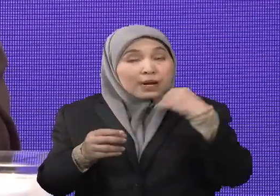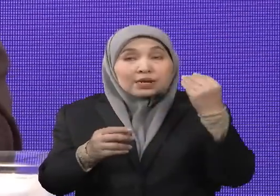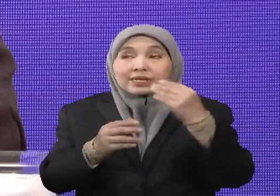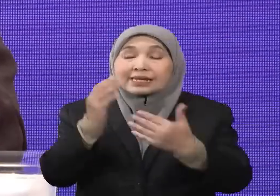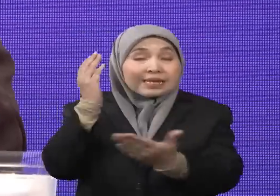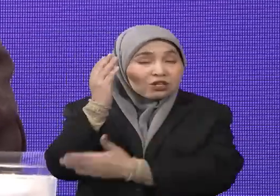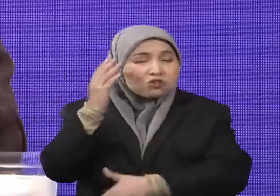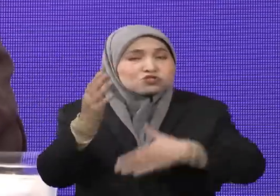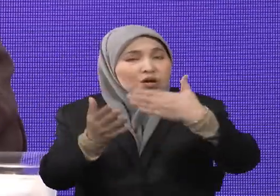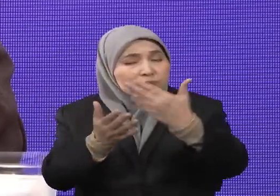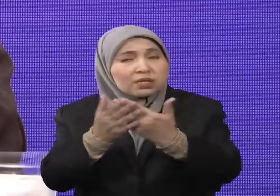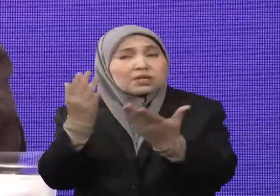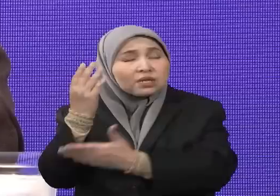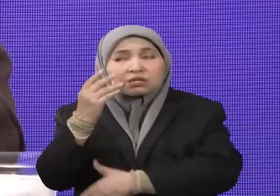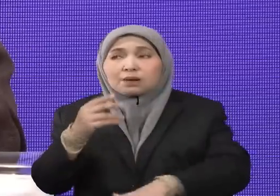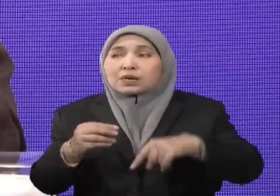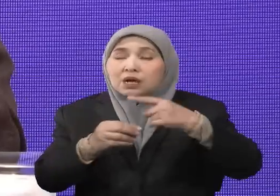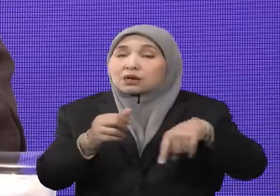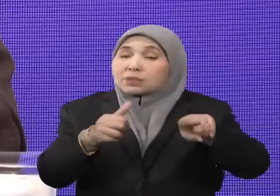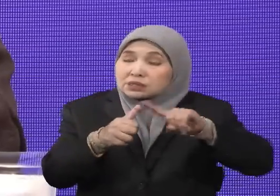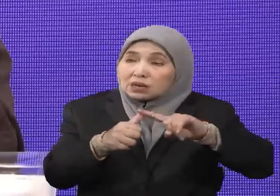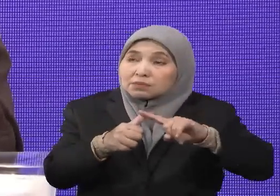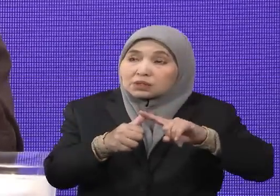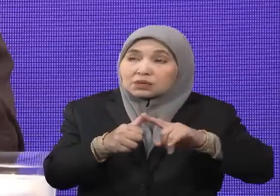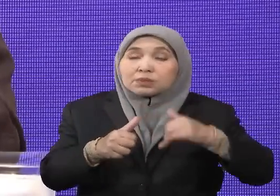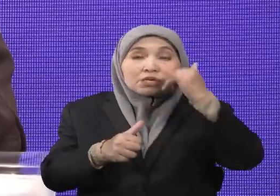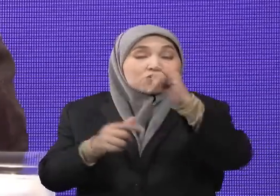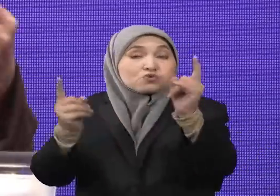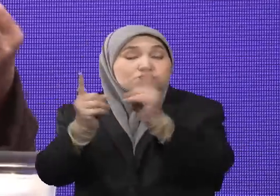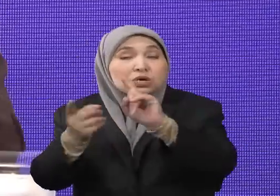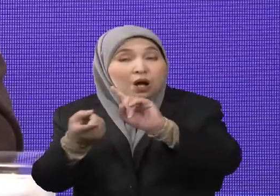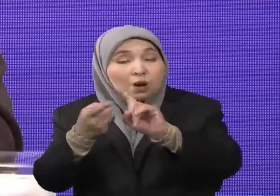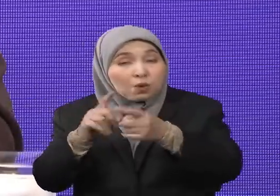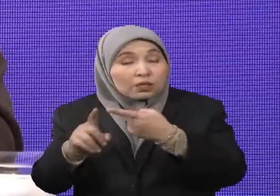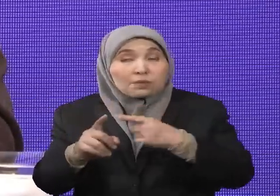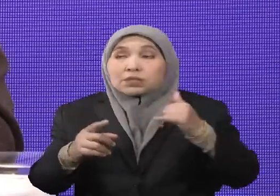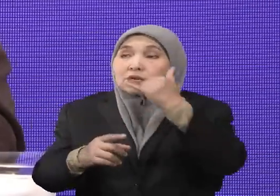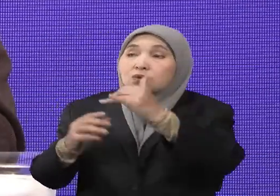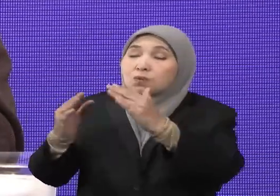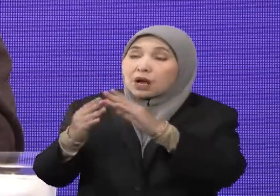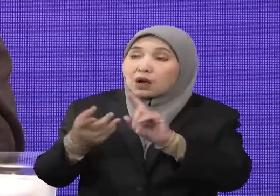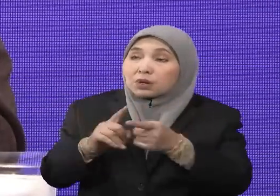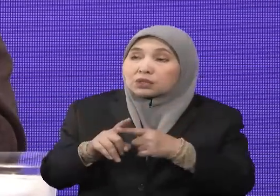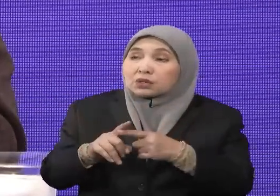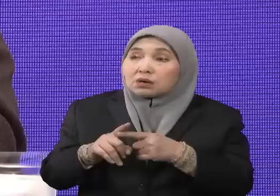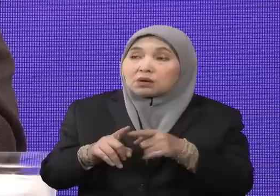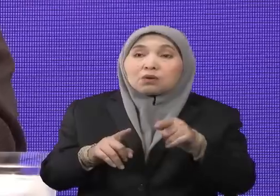sampai di negeri dia perkara pertama itu bila pergi ke rumah kawan dia